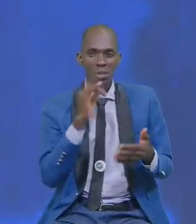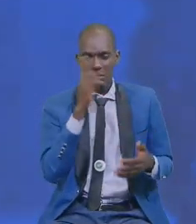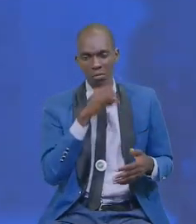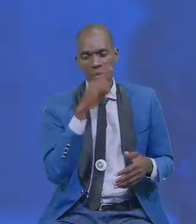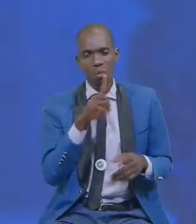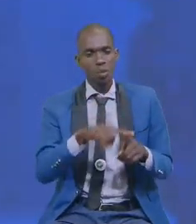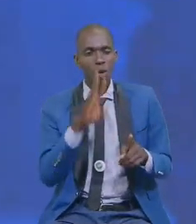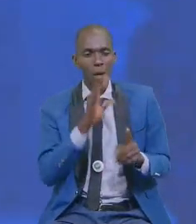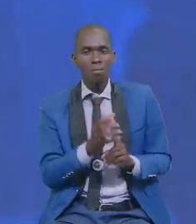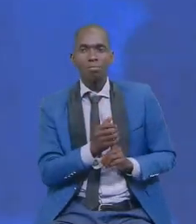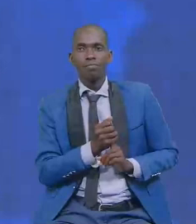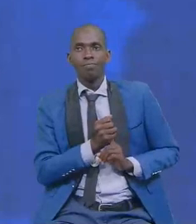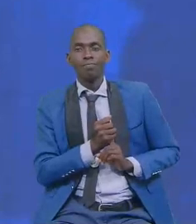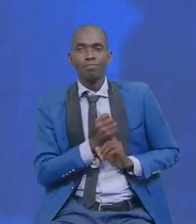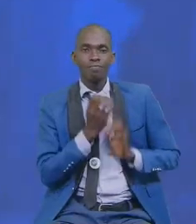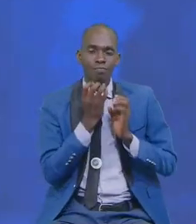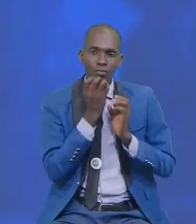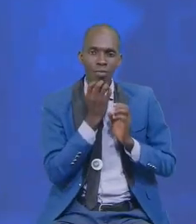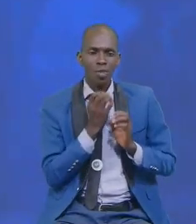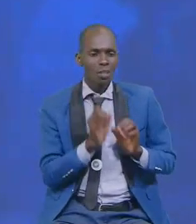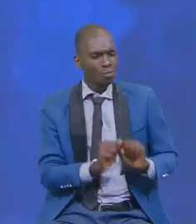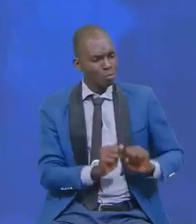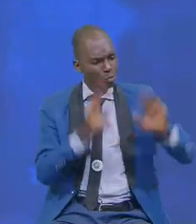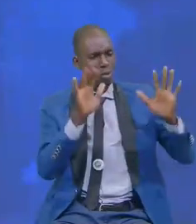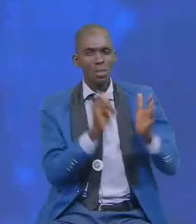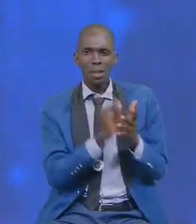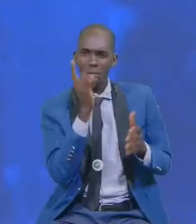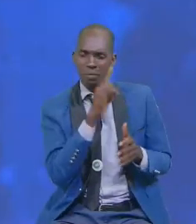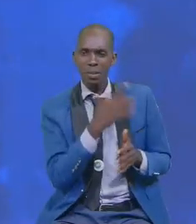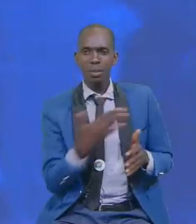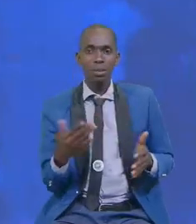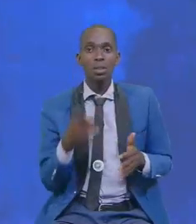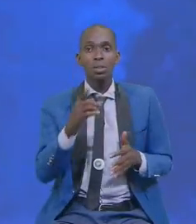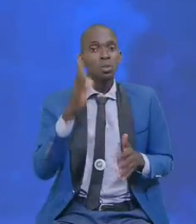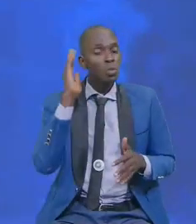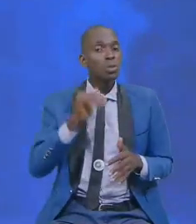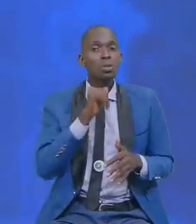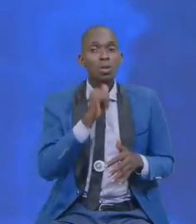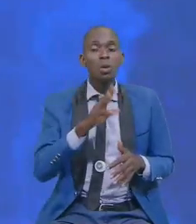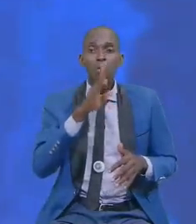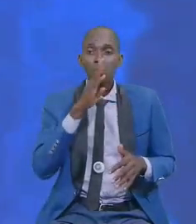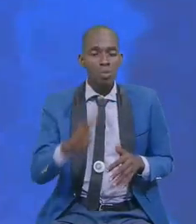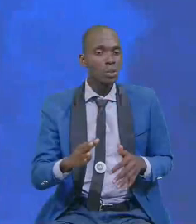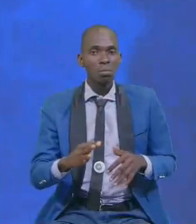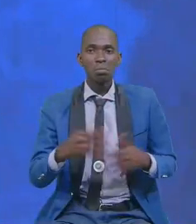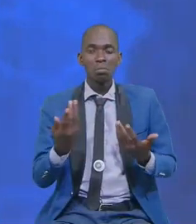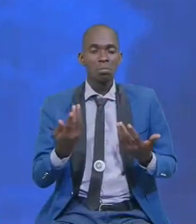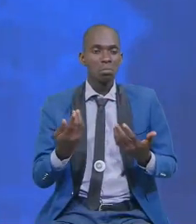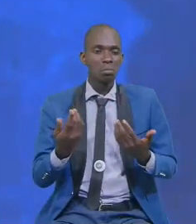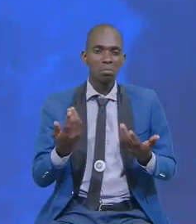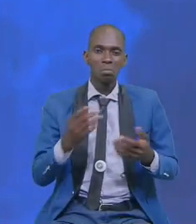Tu t'attaches à ça. Abandonne-les. On ne va pas t'accuser pour